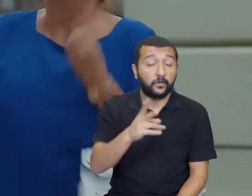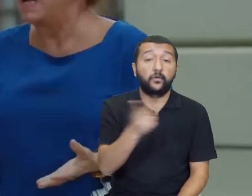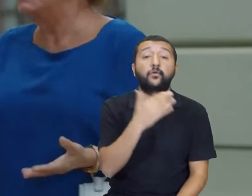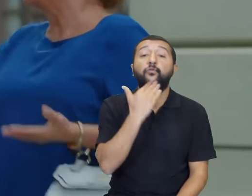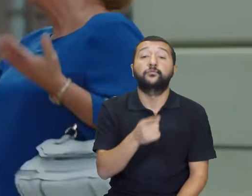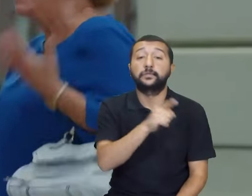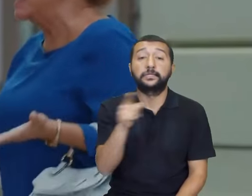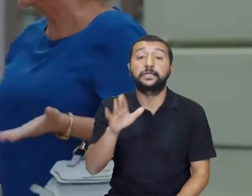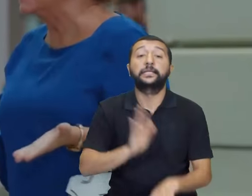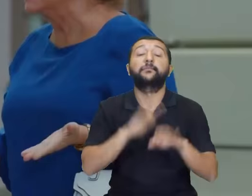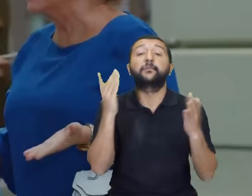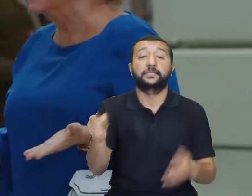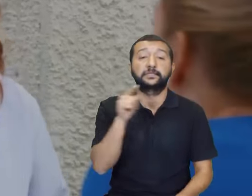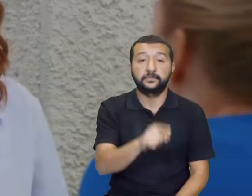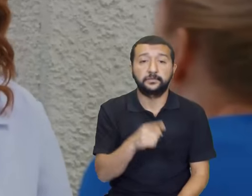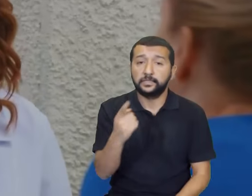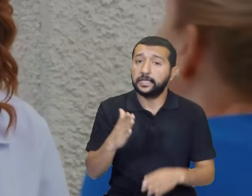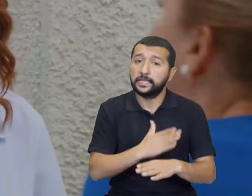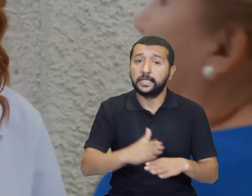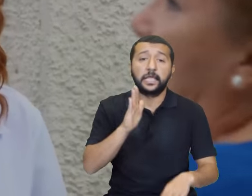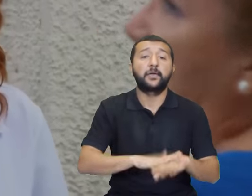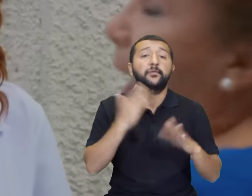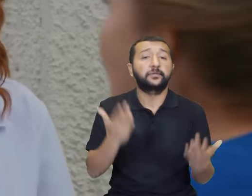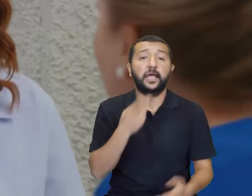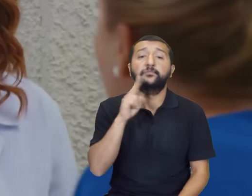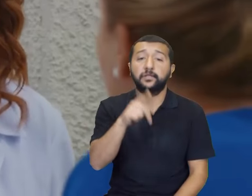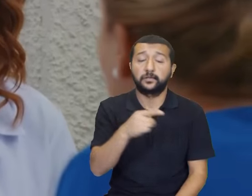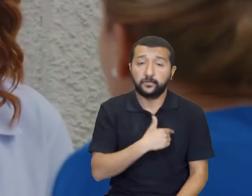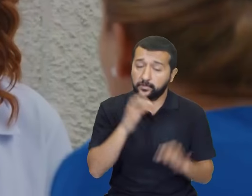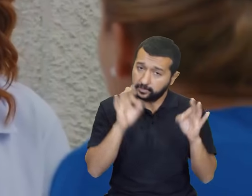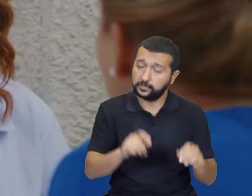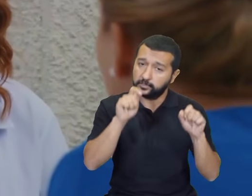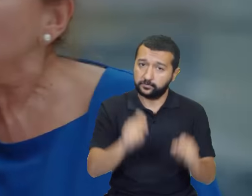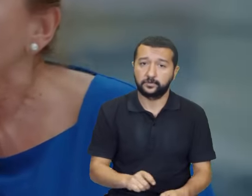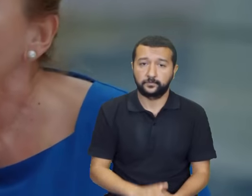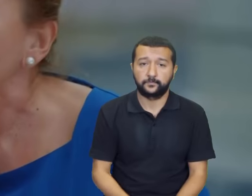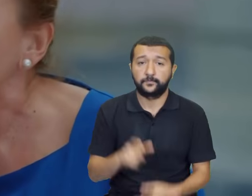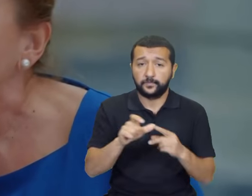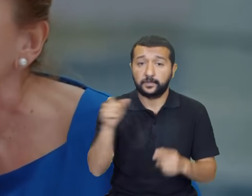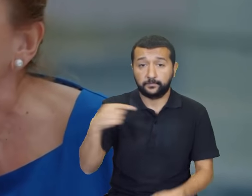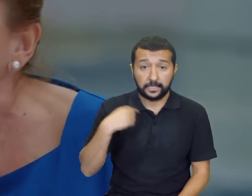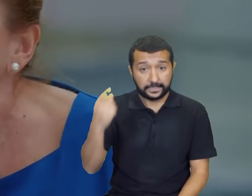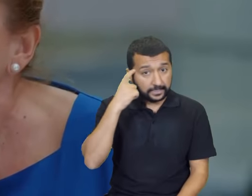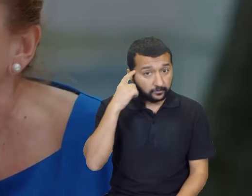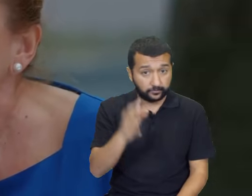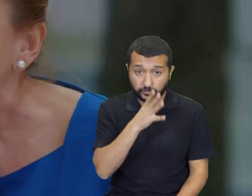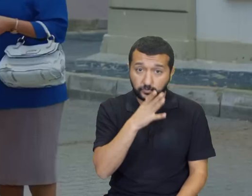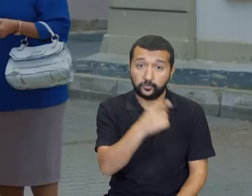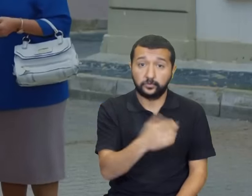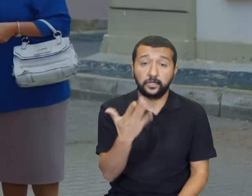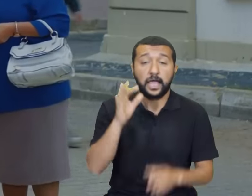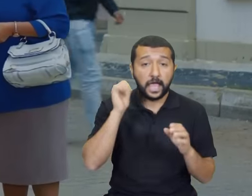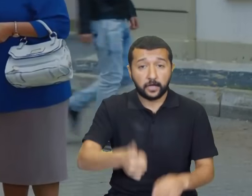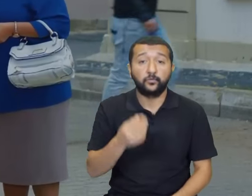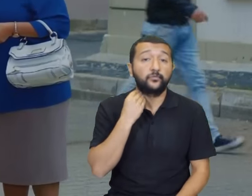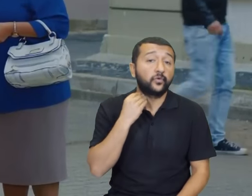deli. Olmaz, yapamazsınız. Ya niye yapamayacakmışız abla? Bal gibi de yaparız. Şener'i benden daha iyi tanıyorsun ayol.